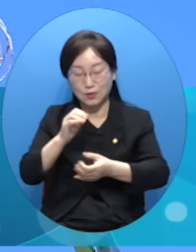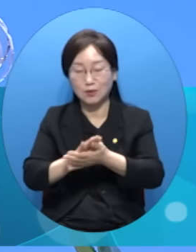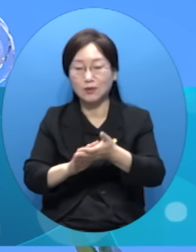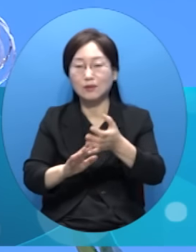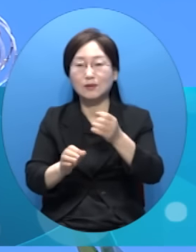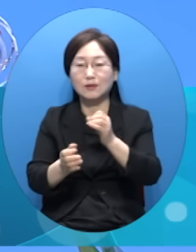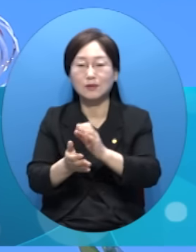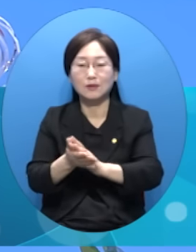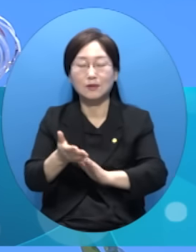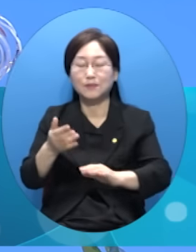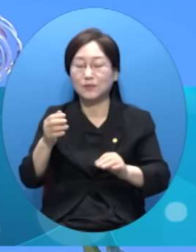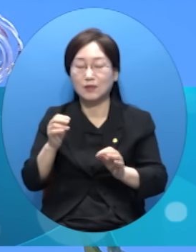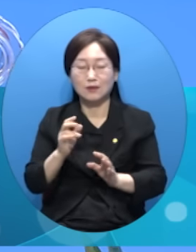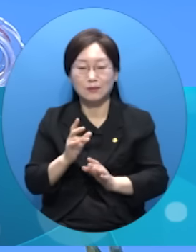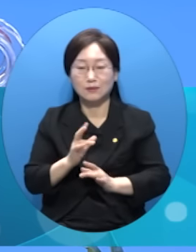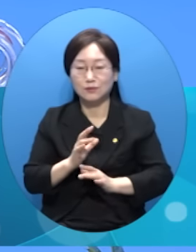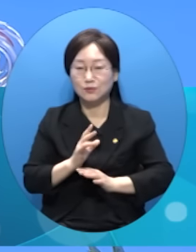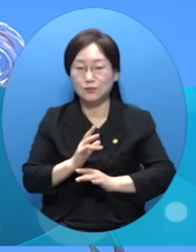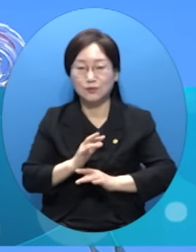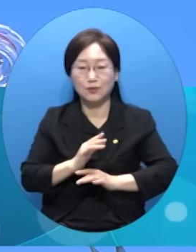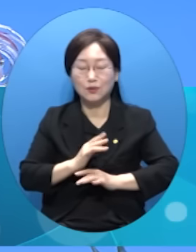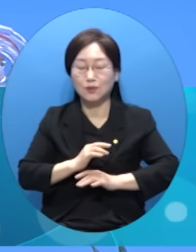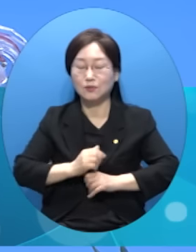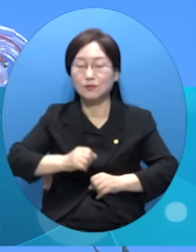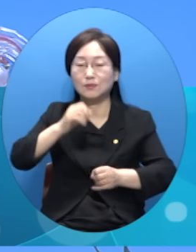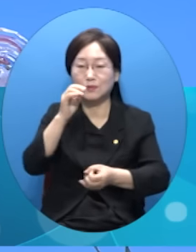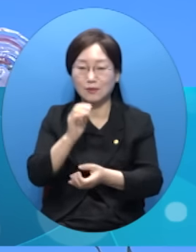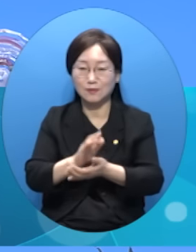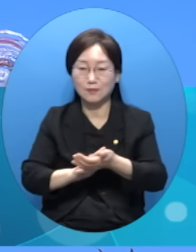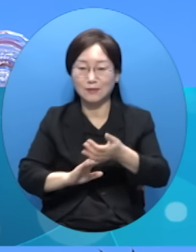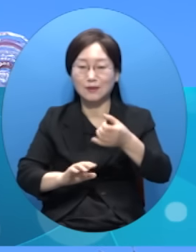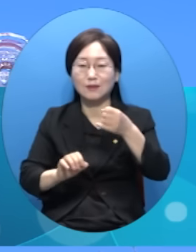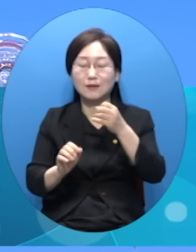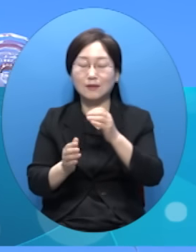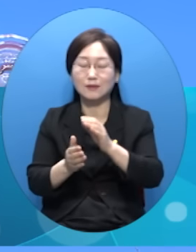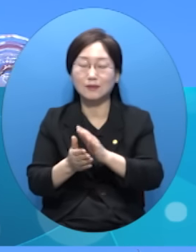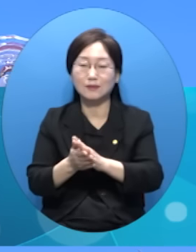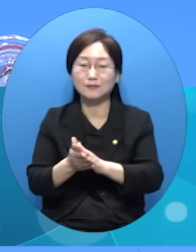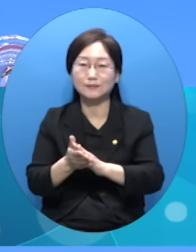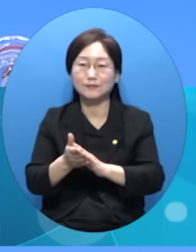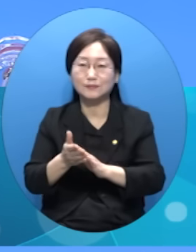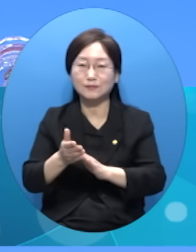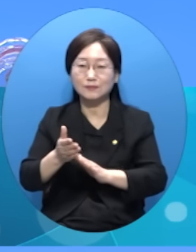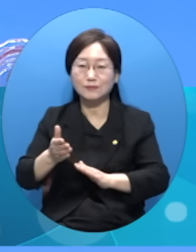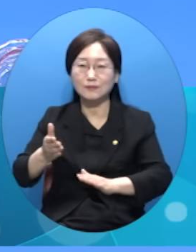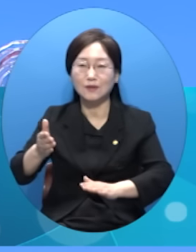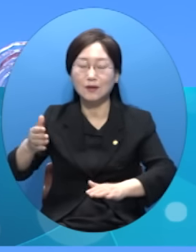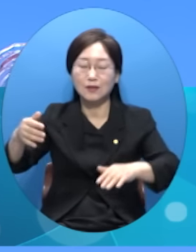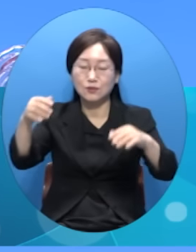슬픔 없네 두려움 없네